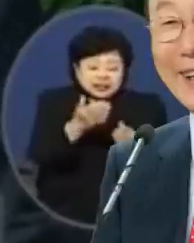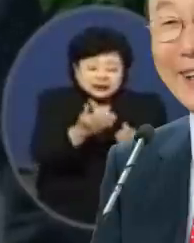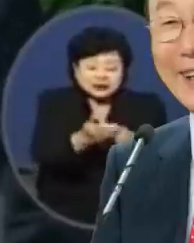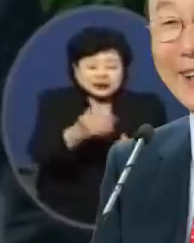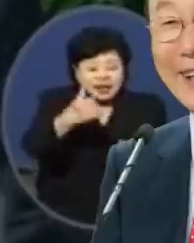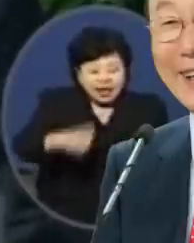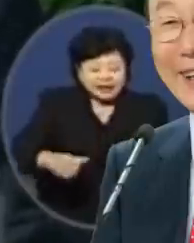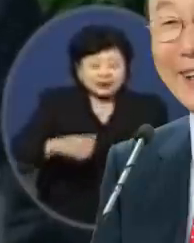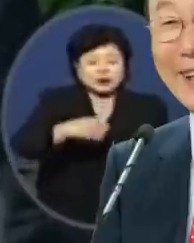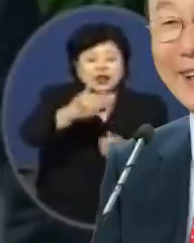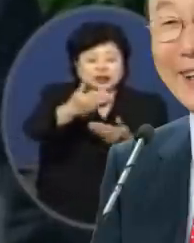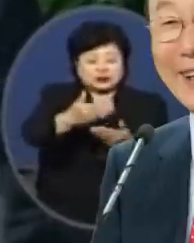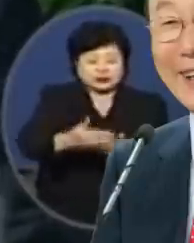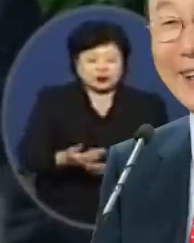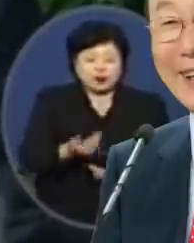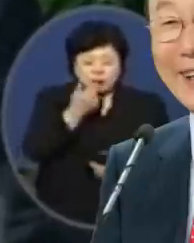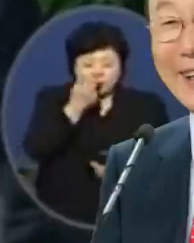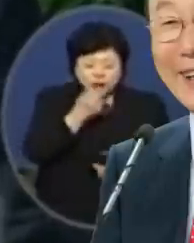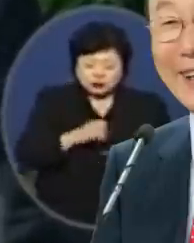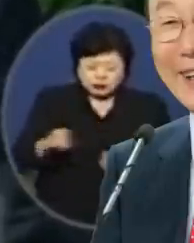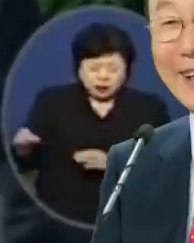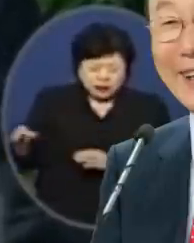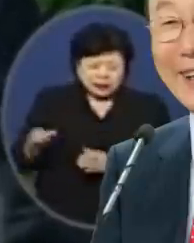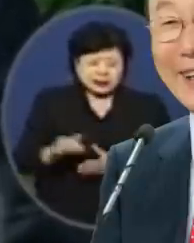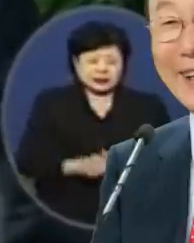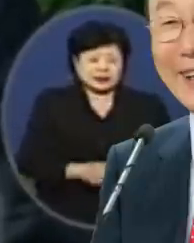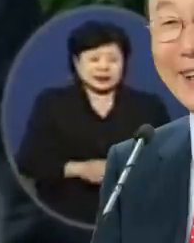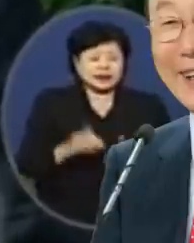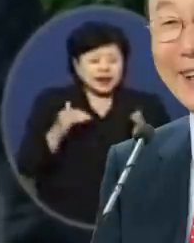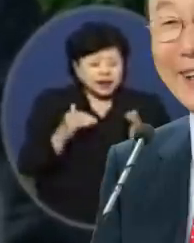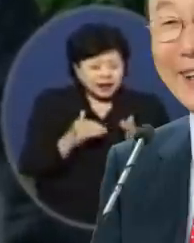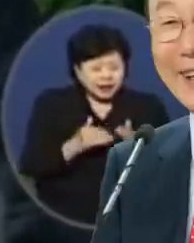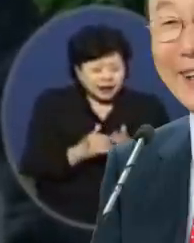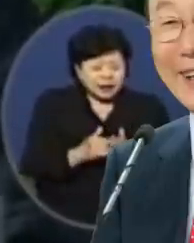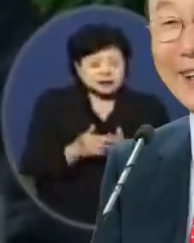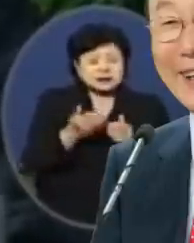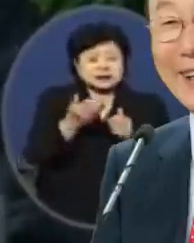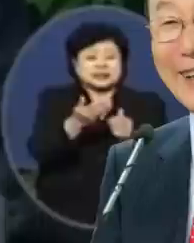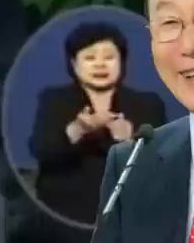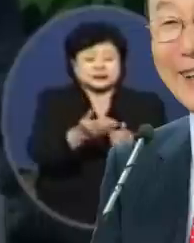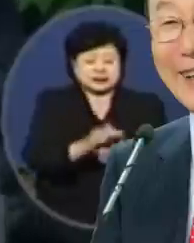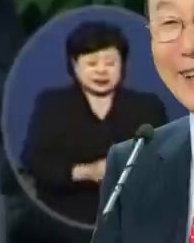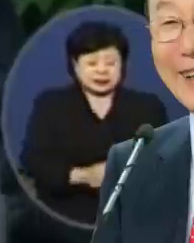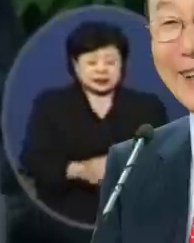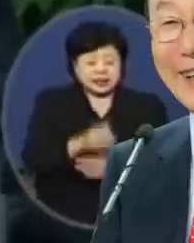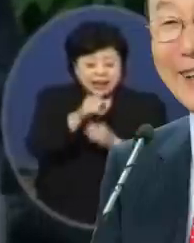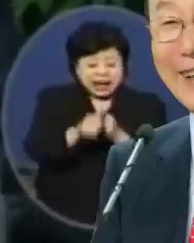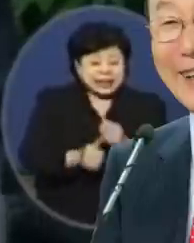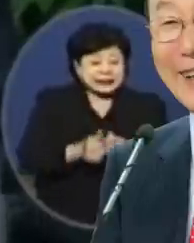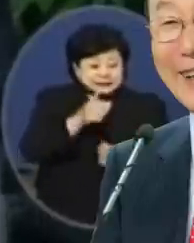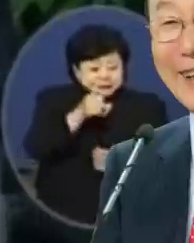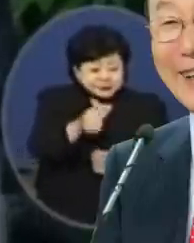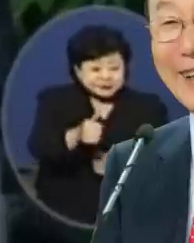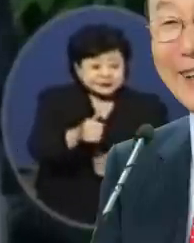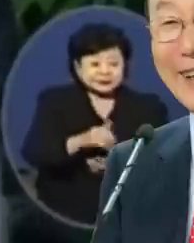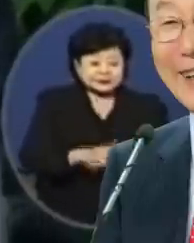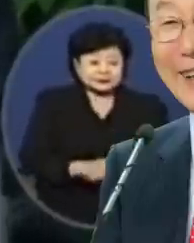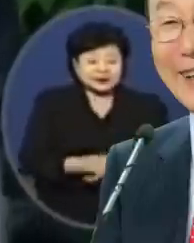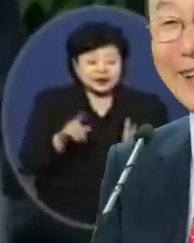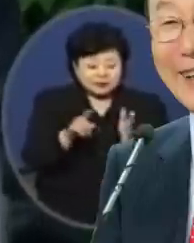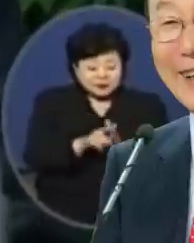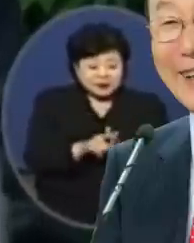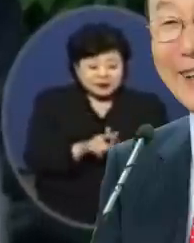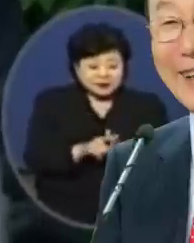그 아들을 보내서 목숨을 버리도록 했으니 그 하나님을 믿을